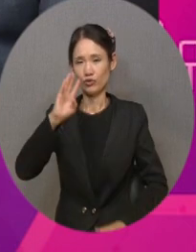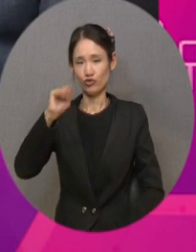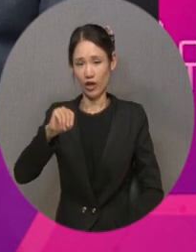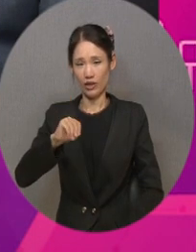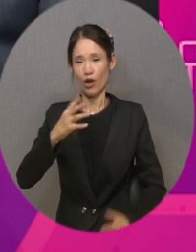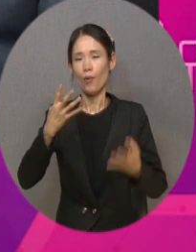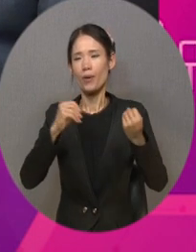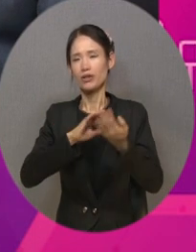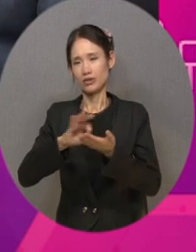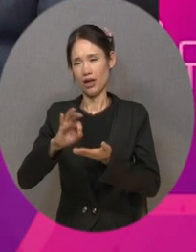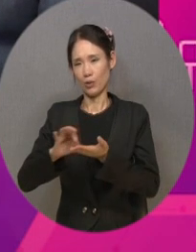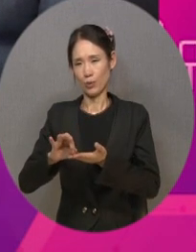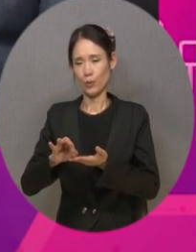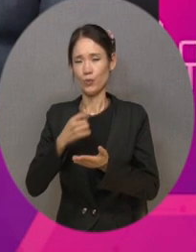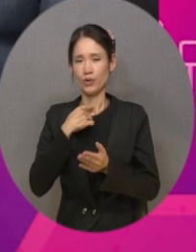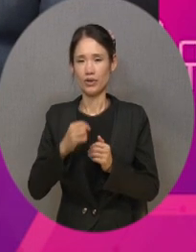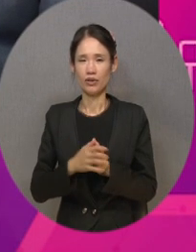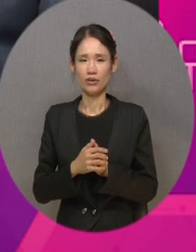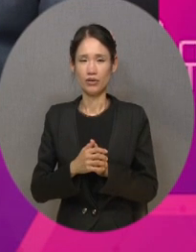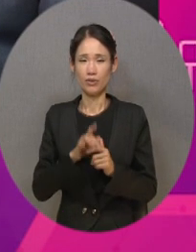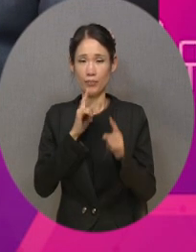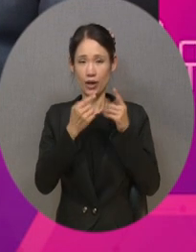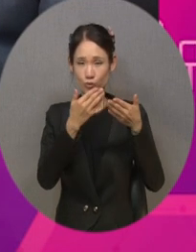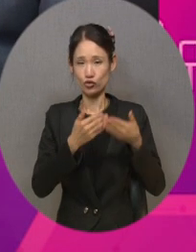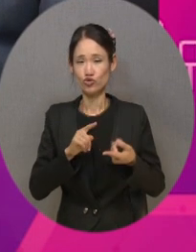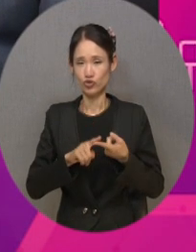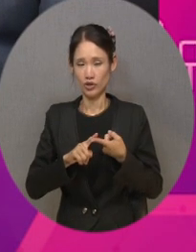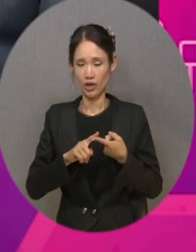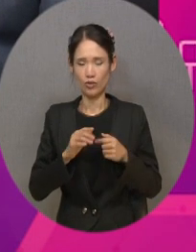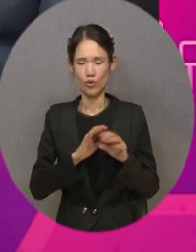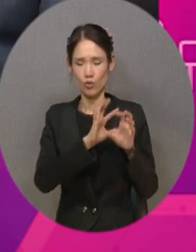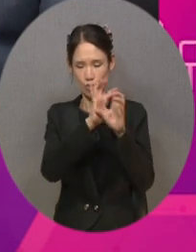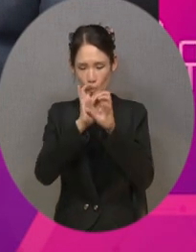많이 사용하고요. 말씀하신 대로 그런